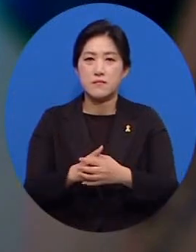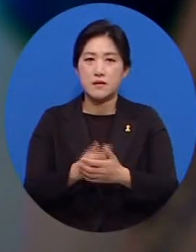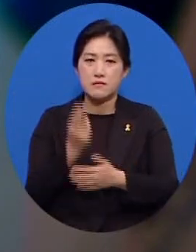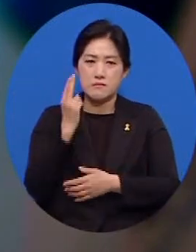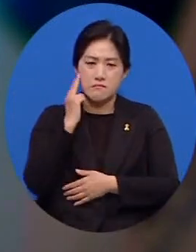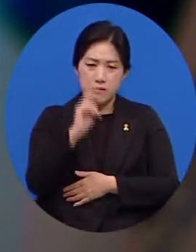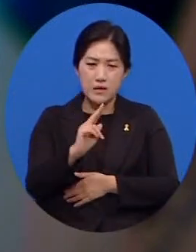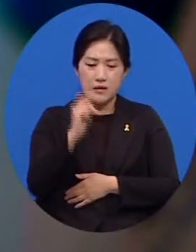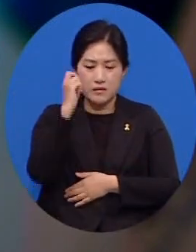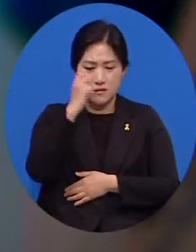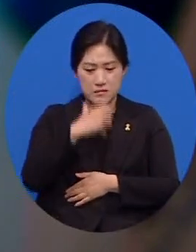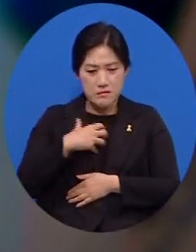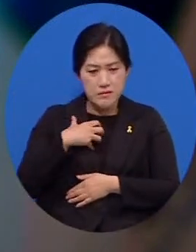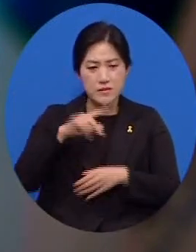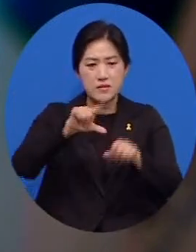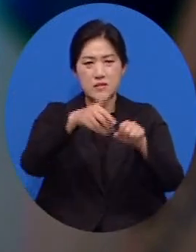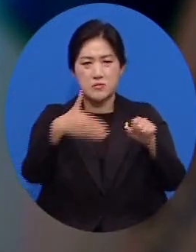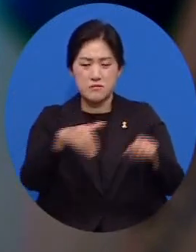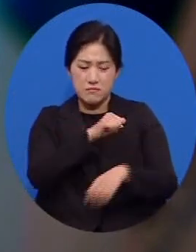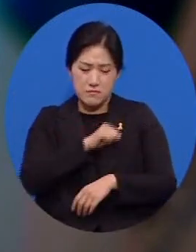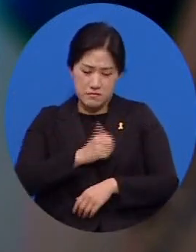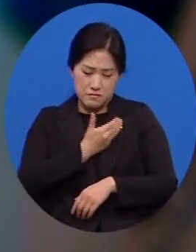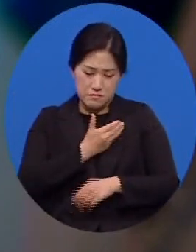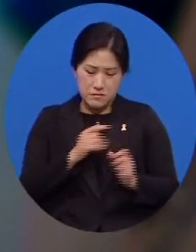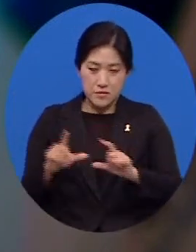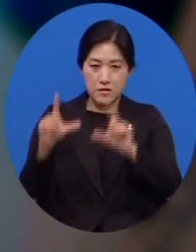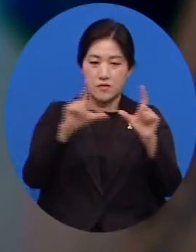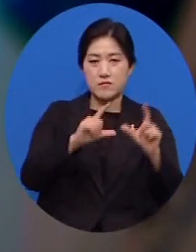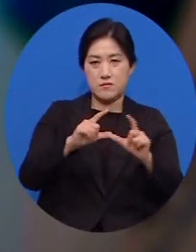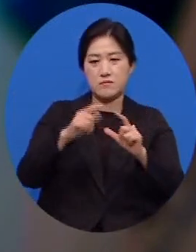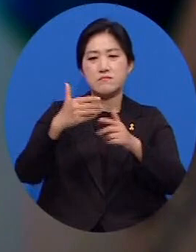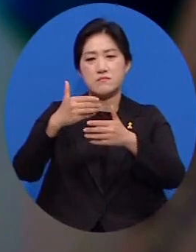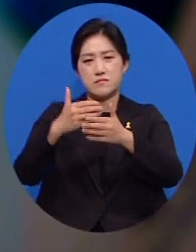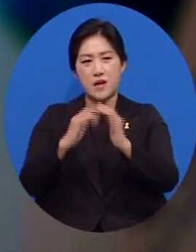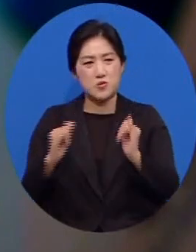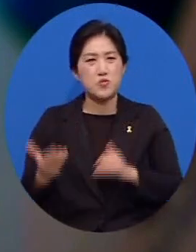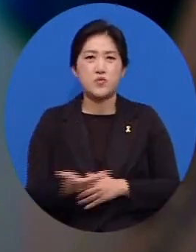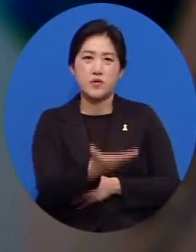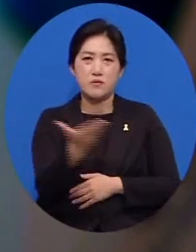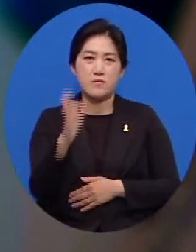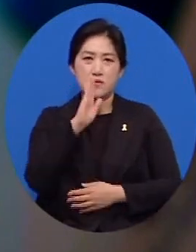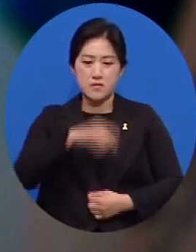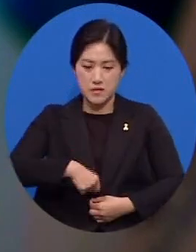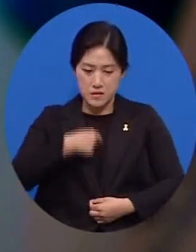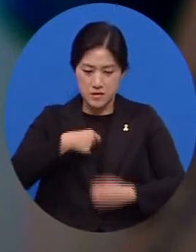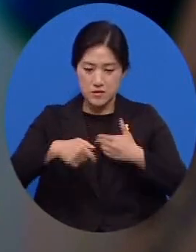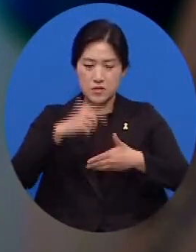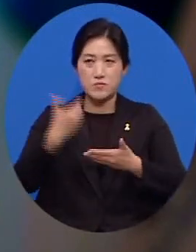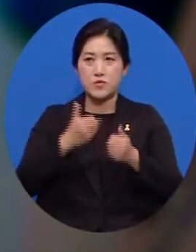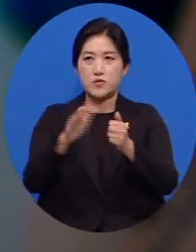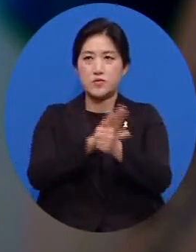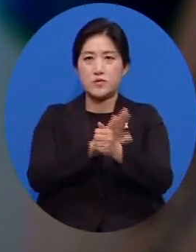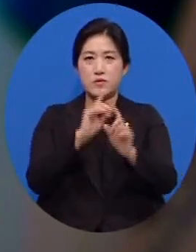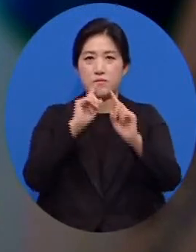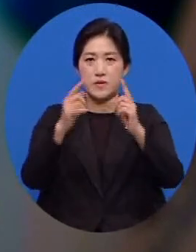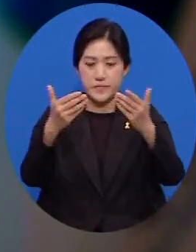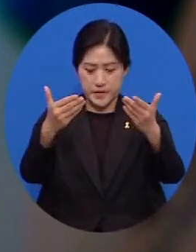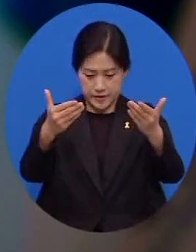참혹한 세월을 견뎌오신 유가족 여러분께 진심으로 위로의 말씀을 드립니다.